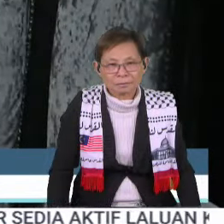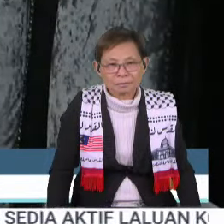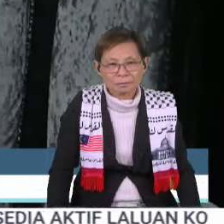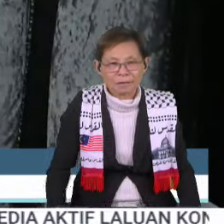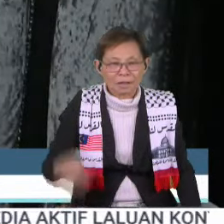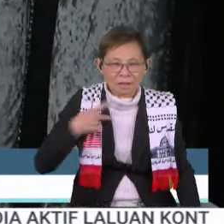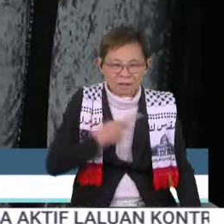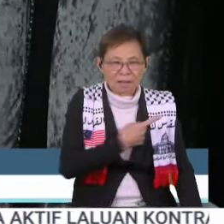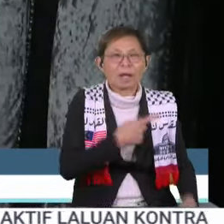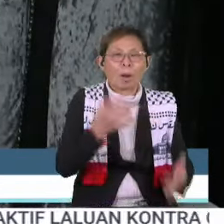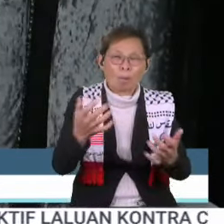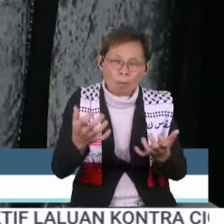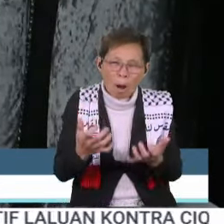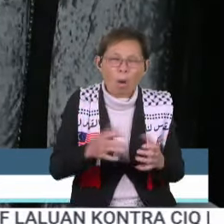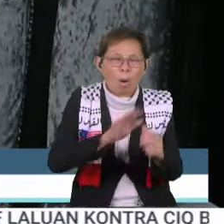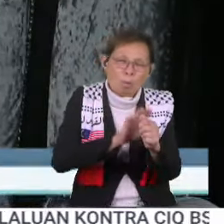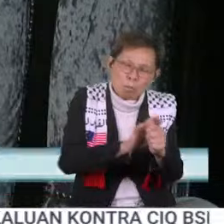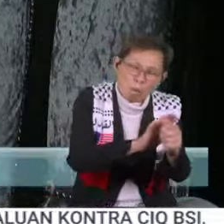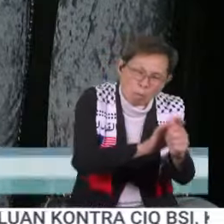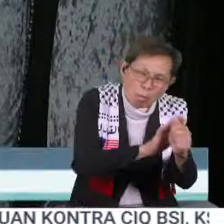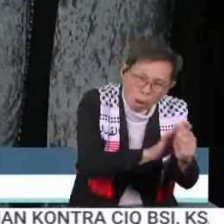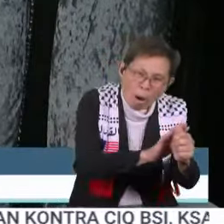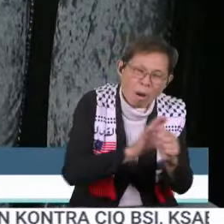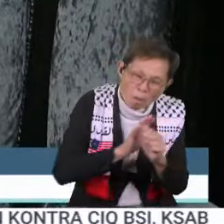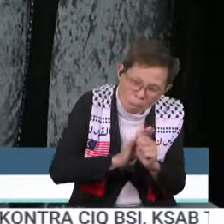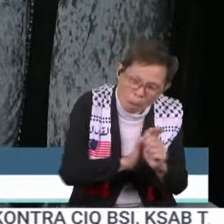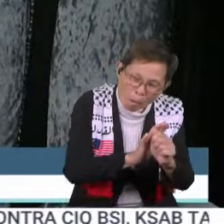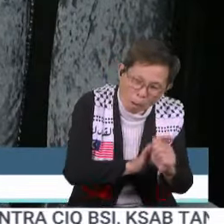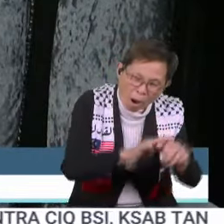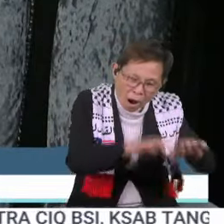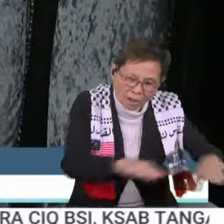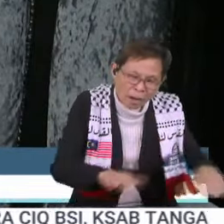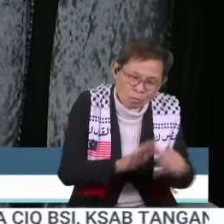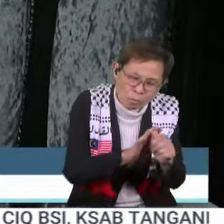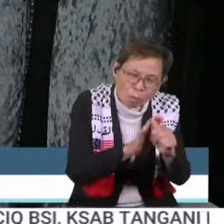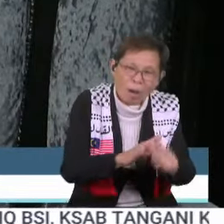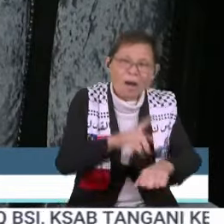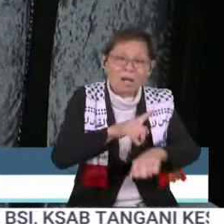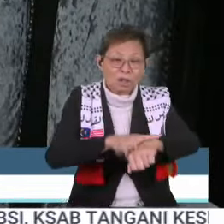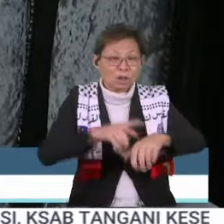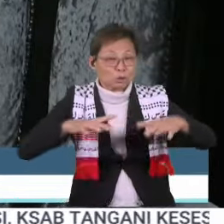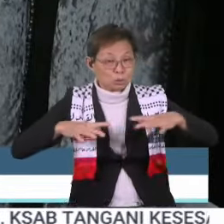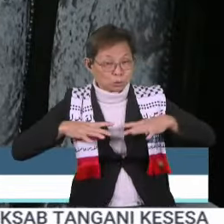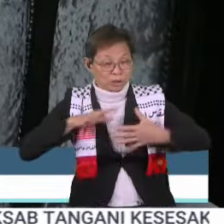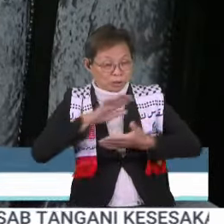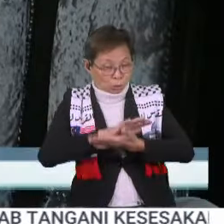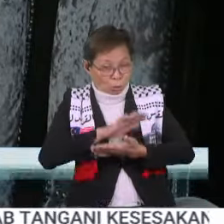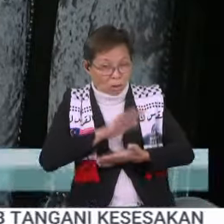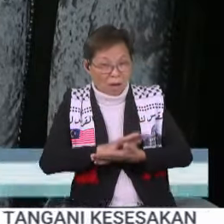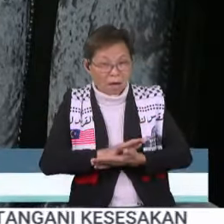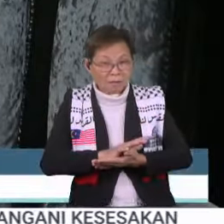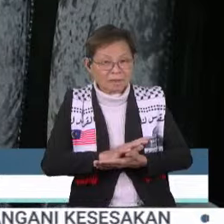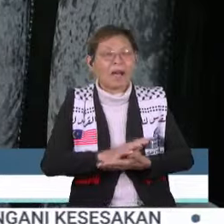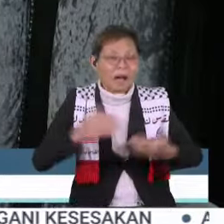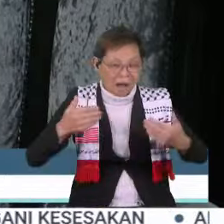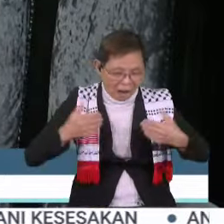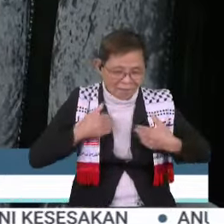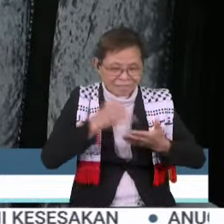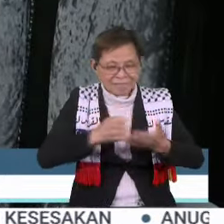Jadi kita nak menggalakkan anak-anak di samping bercuti di dalam cuti sekolah ni, tetapi ada